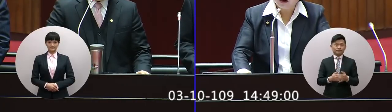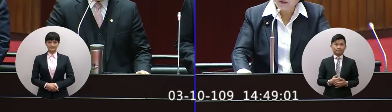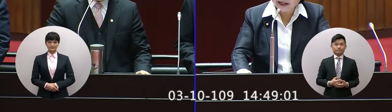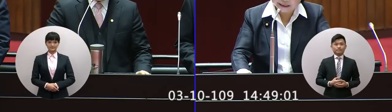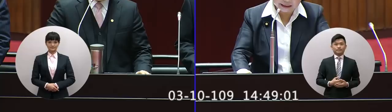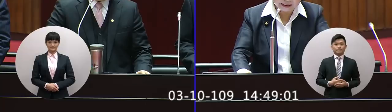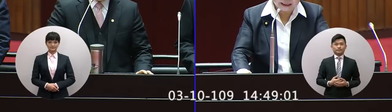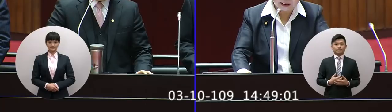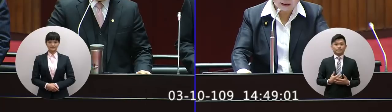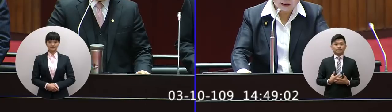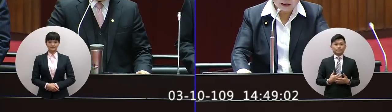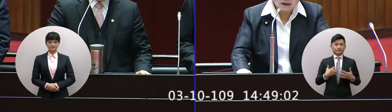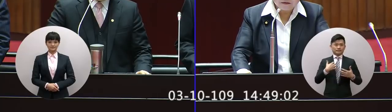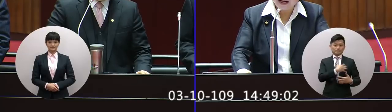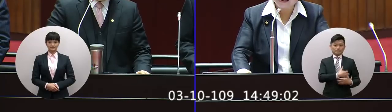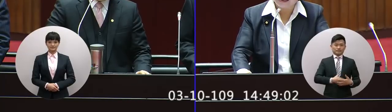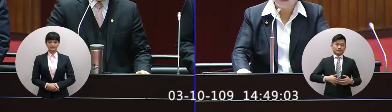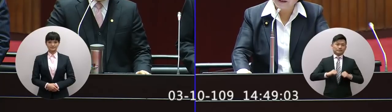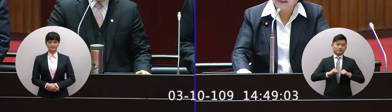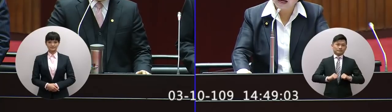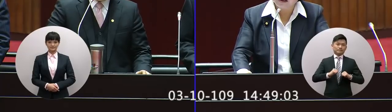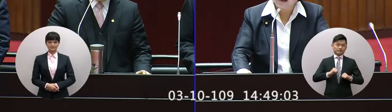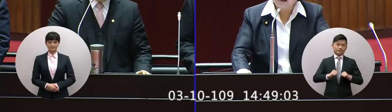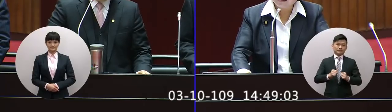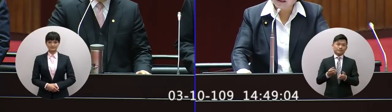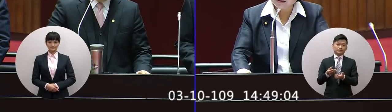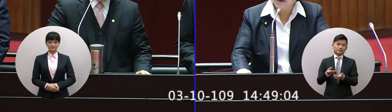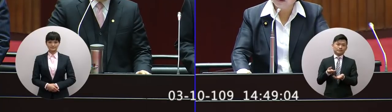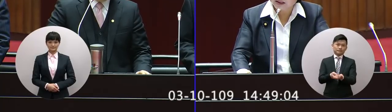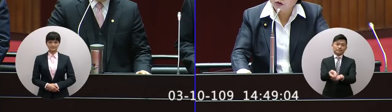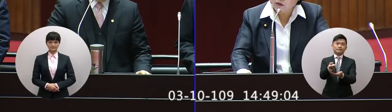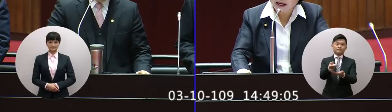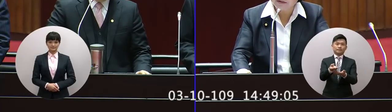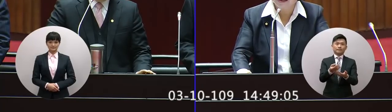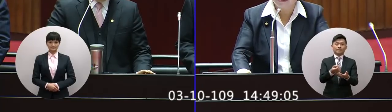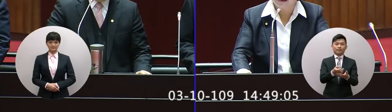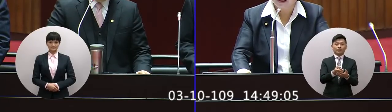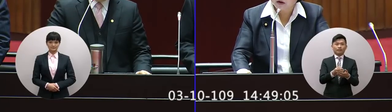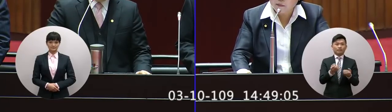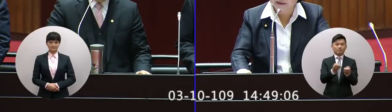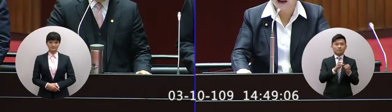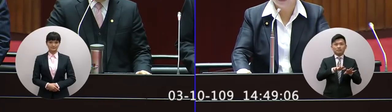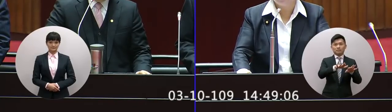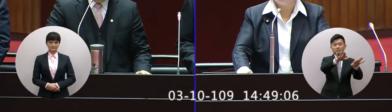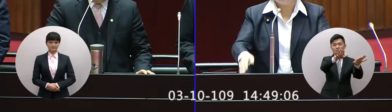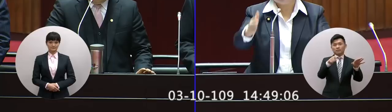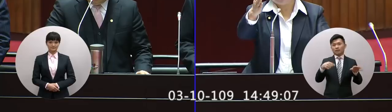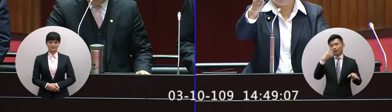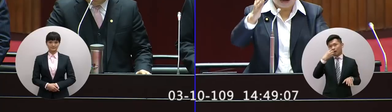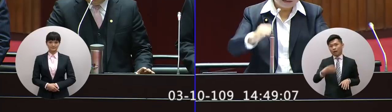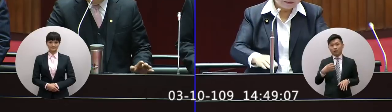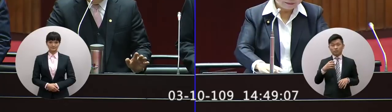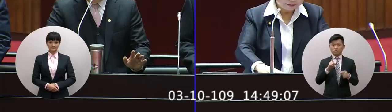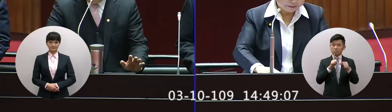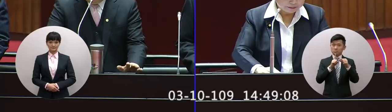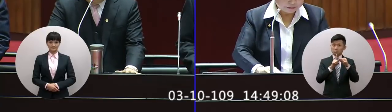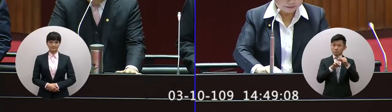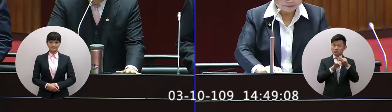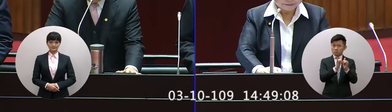康为经济发展来陪葬，你认为对中台湾的人公平吗？请